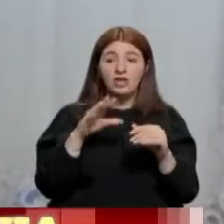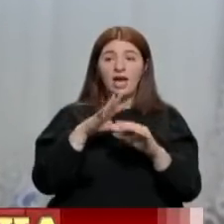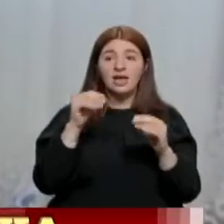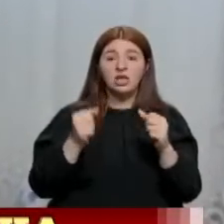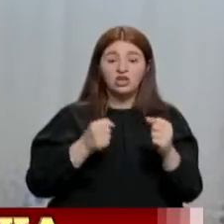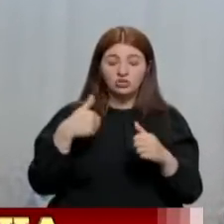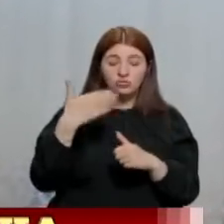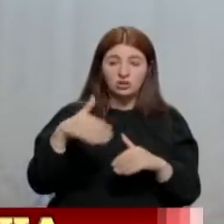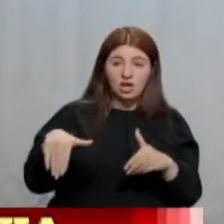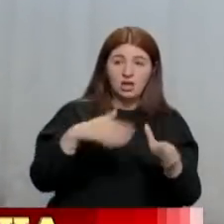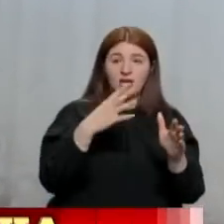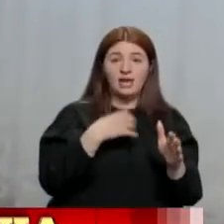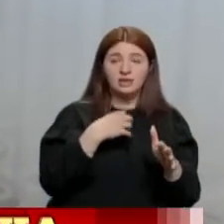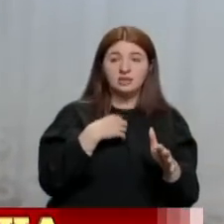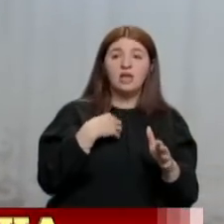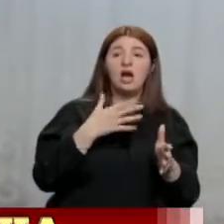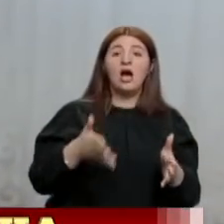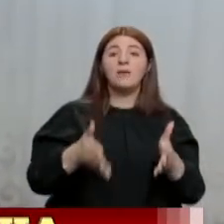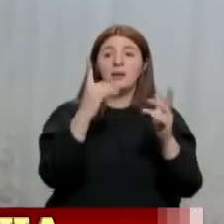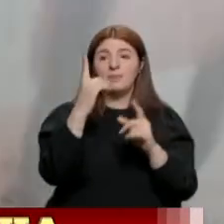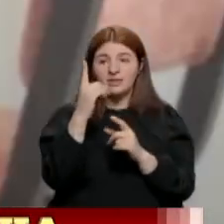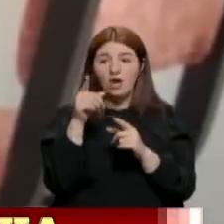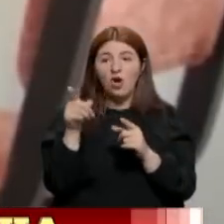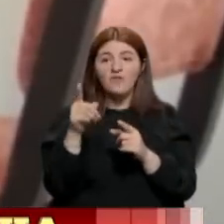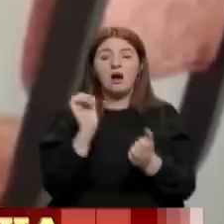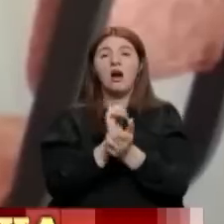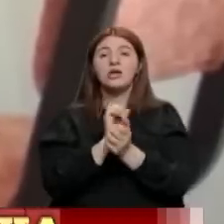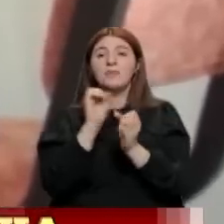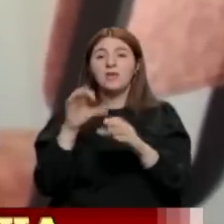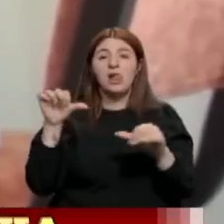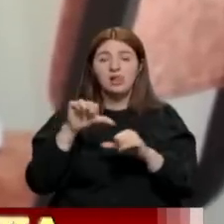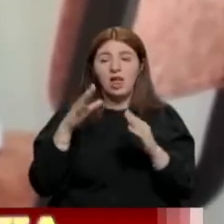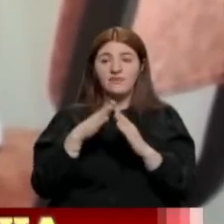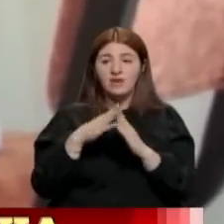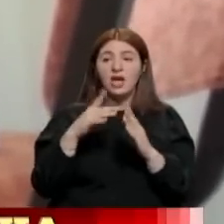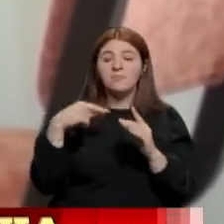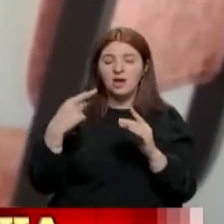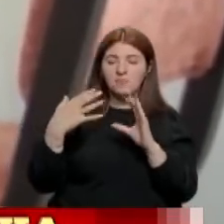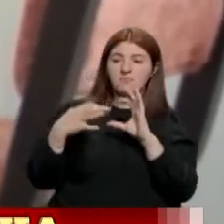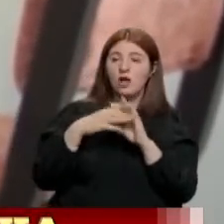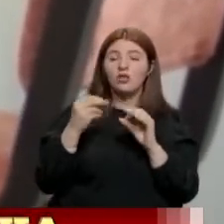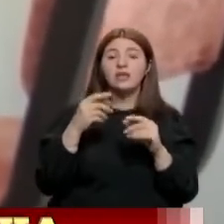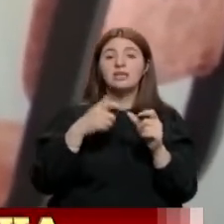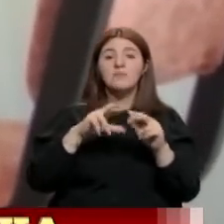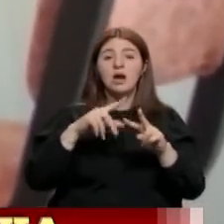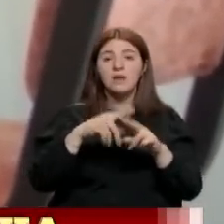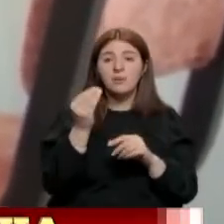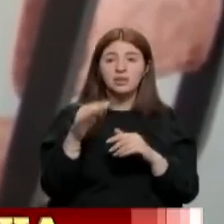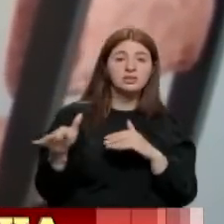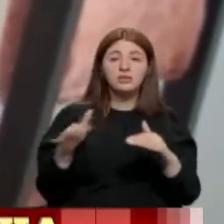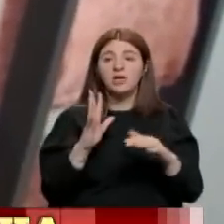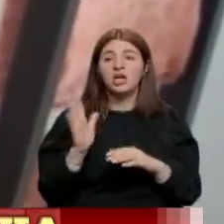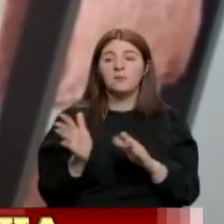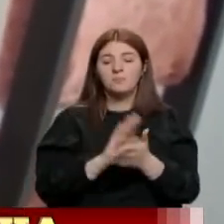herkes kaçıp dışarı attı kendisini. Apartmanda bir tek o ve ailesi terk edemedi evini. Cihaza bağlı SMA'lı bebeğiyle